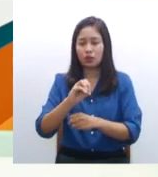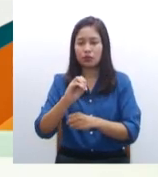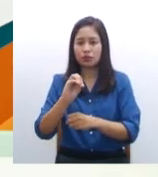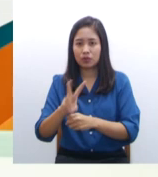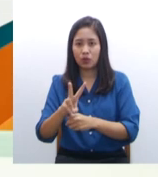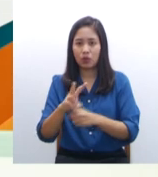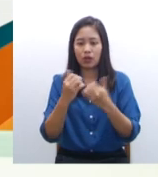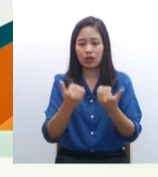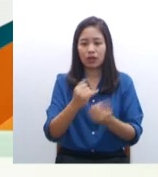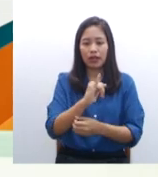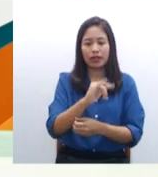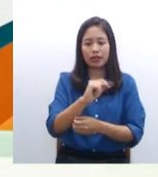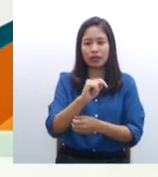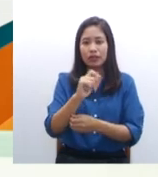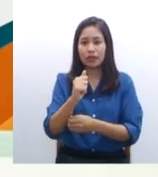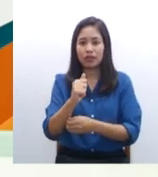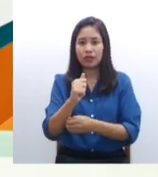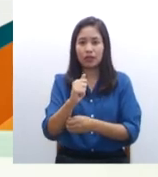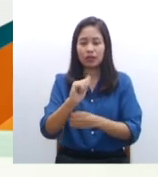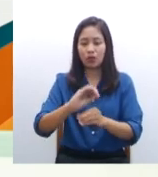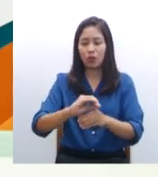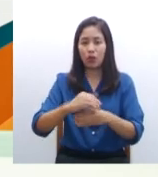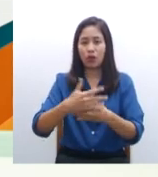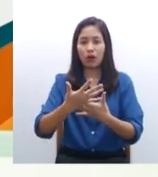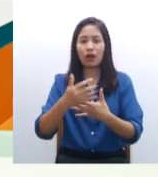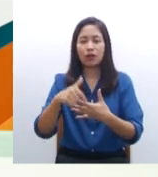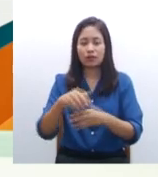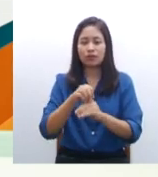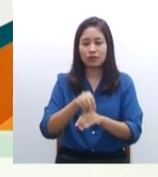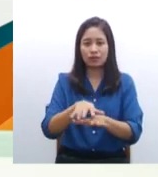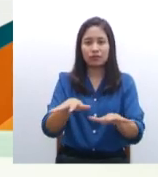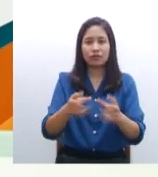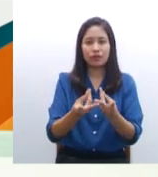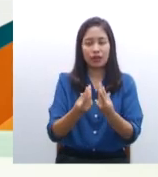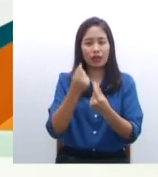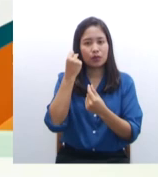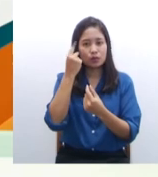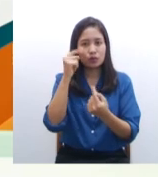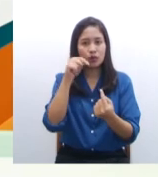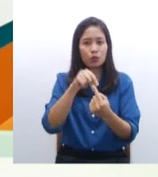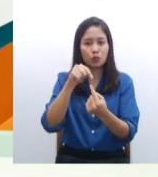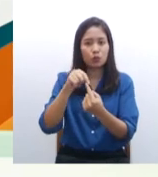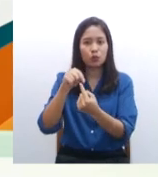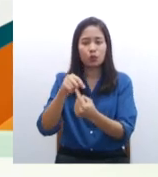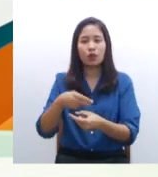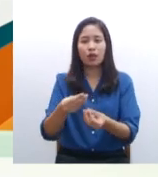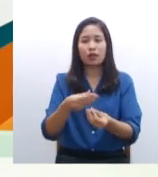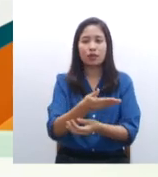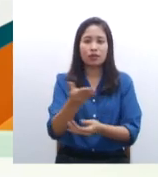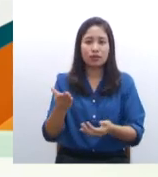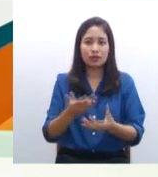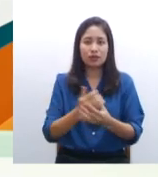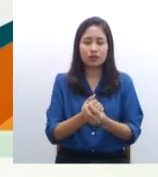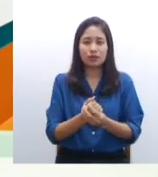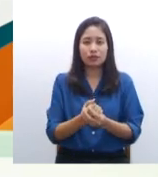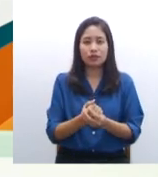า ITA นะครับ2019นะครับมาชี้แจงนะครับมาทำความเข้าใจกับผู้ชมรายการในวันนี้นะครับอีกหนึ่งราย